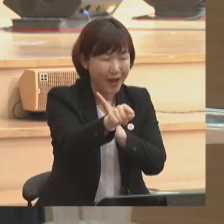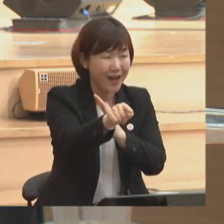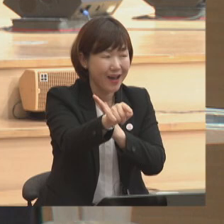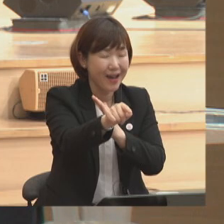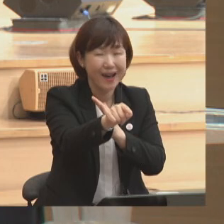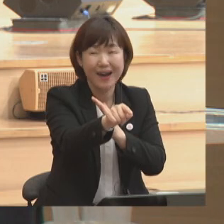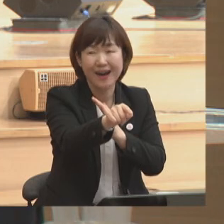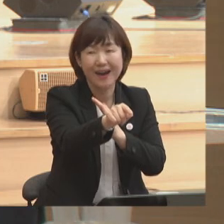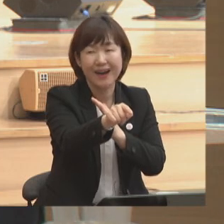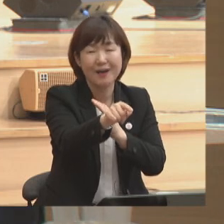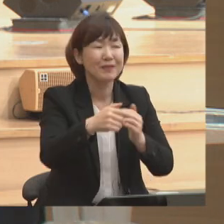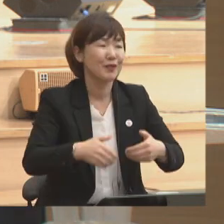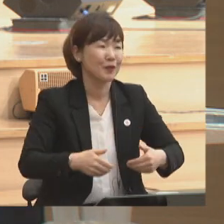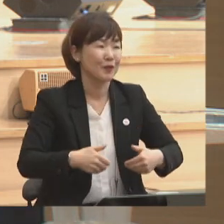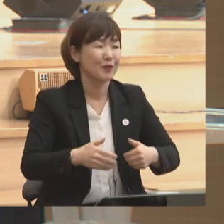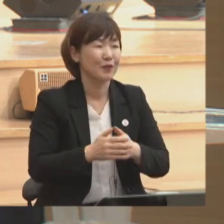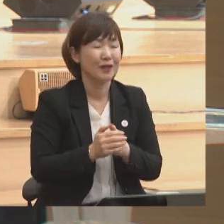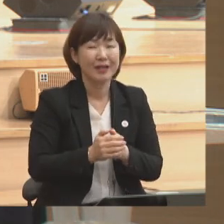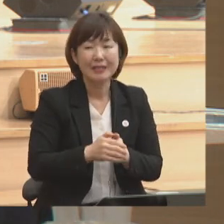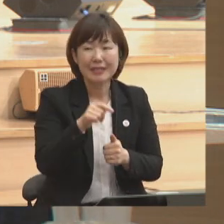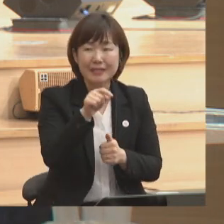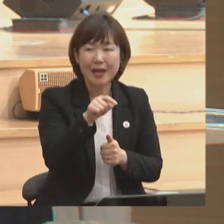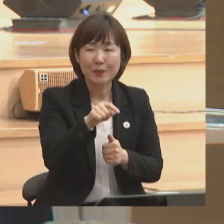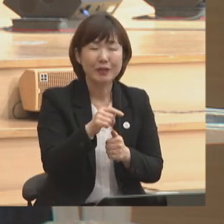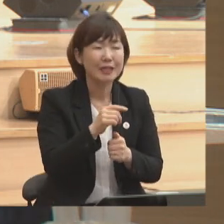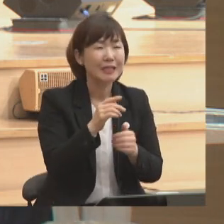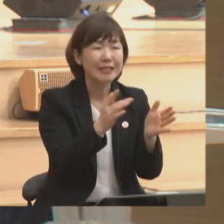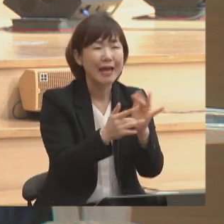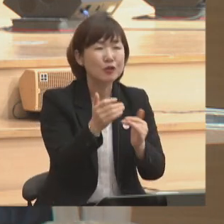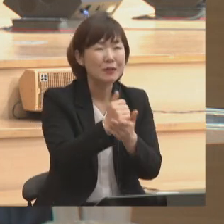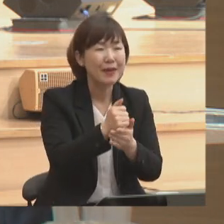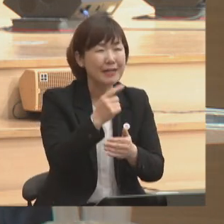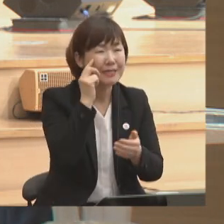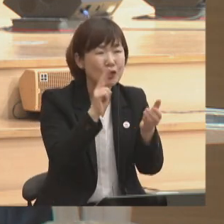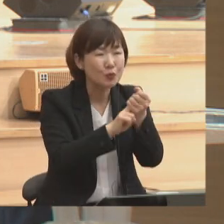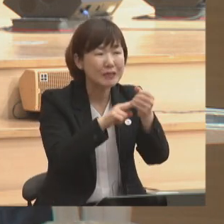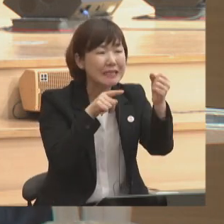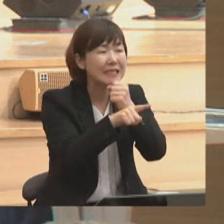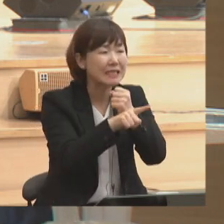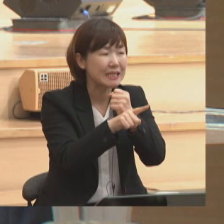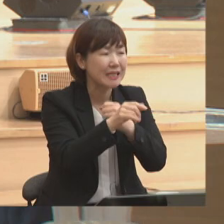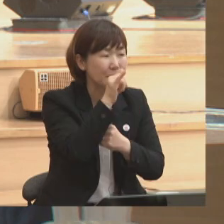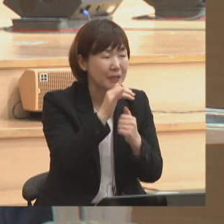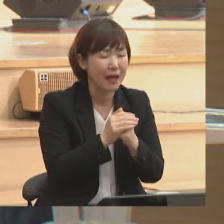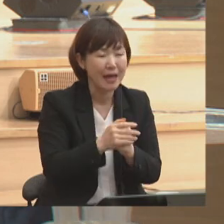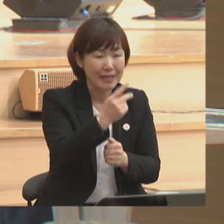여기 보입니까? 예수님의 의지가 보이세요? 사마리아를